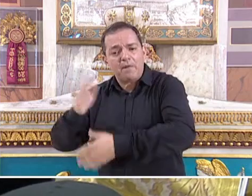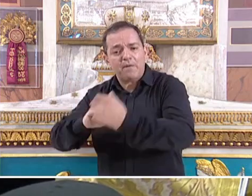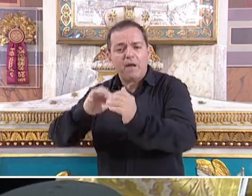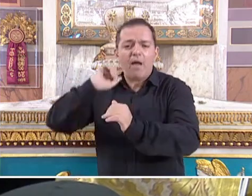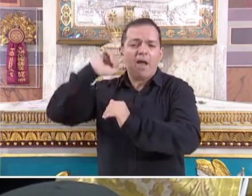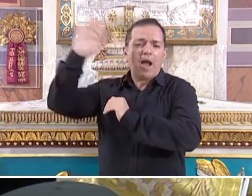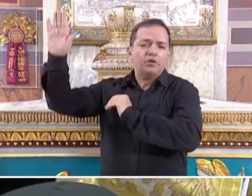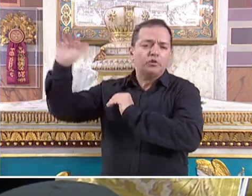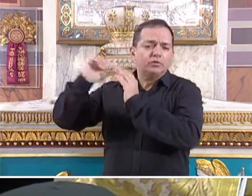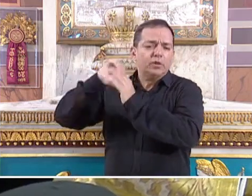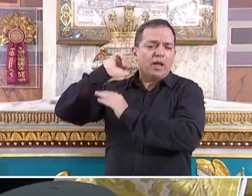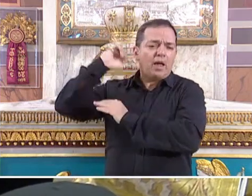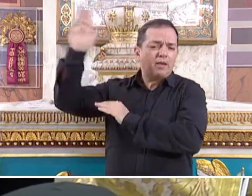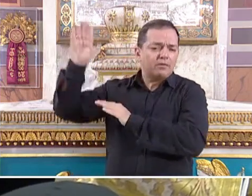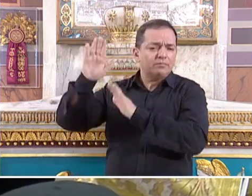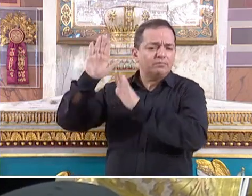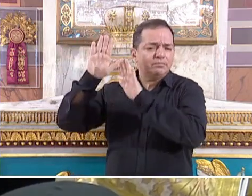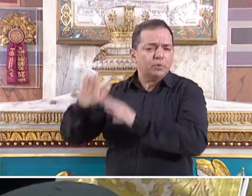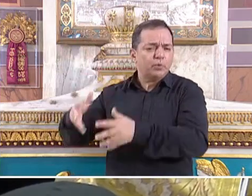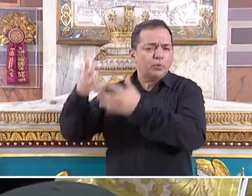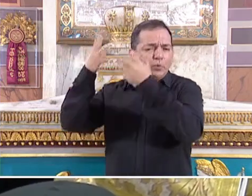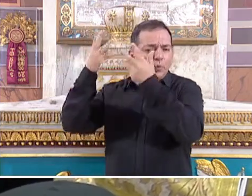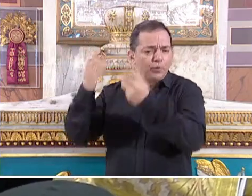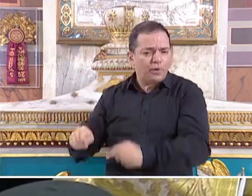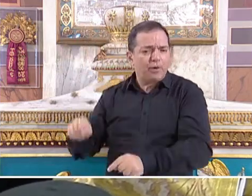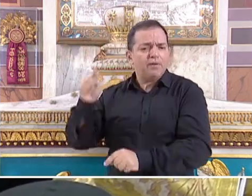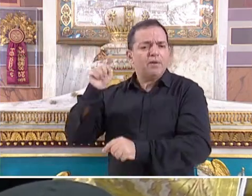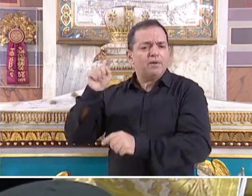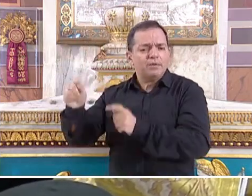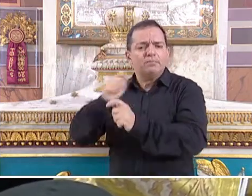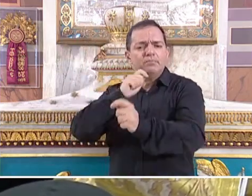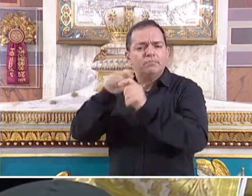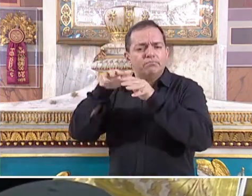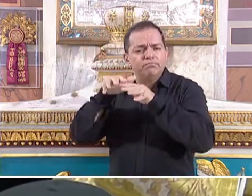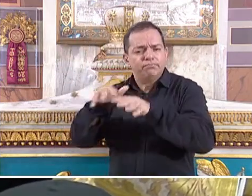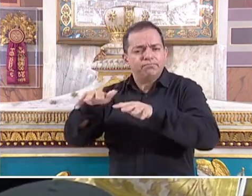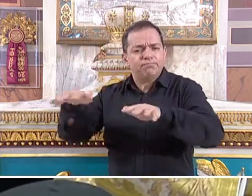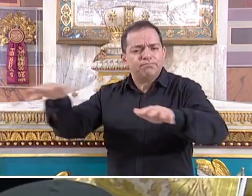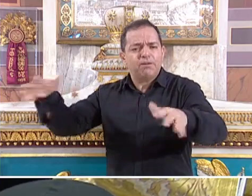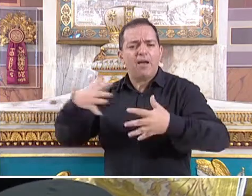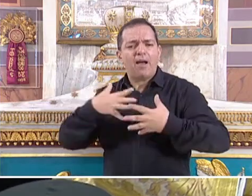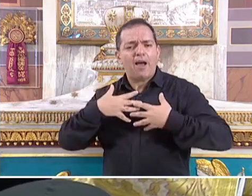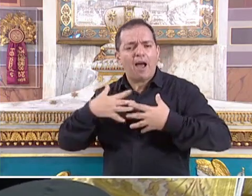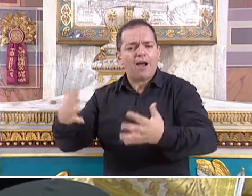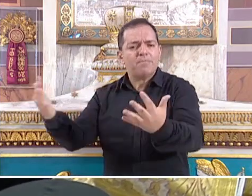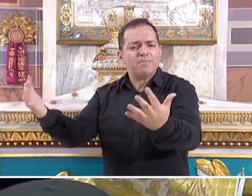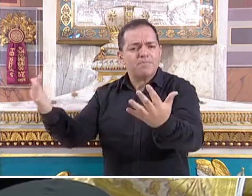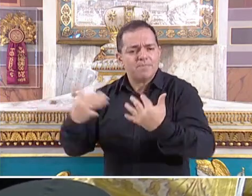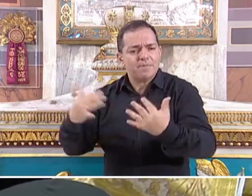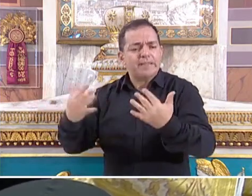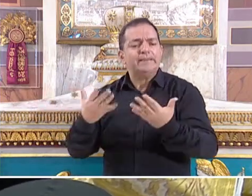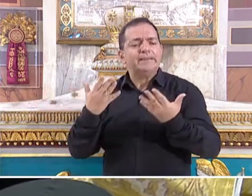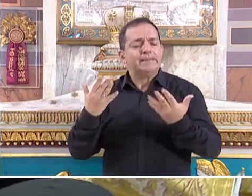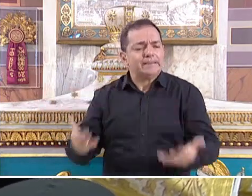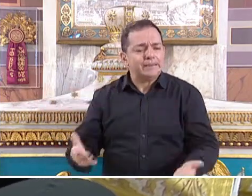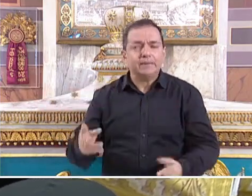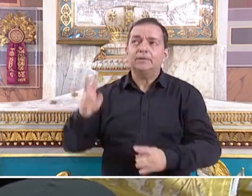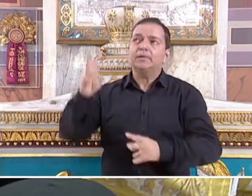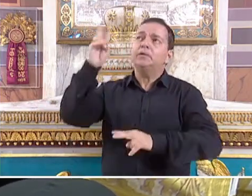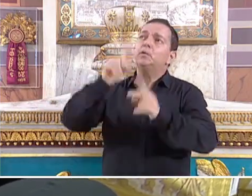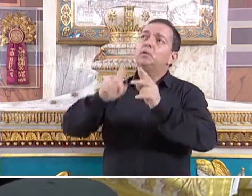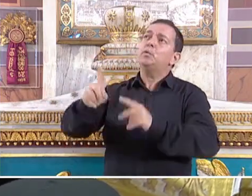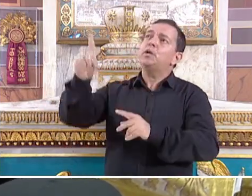Ξενιτίας για να δώσουμε σ' όλους ένα μήνυμα αγάπης ότι ο ουρανός όλους